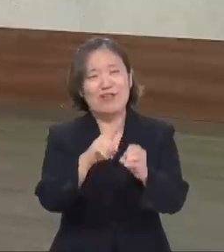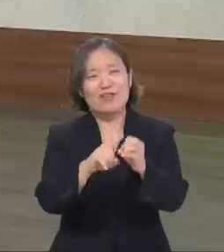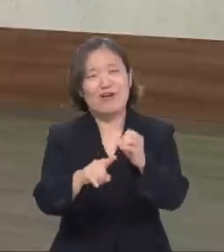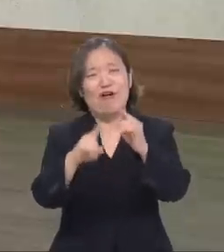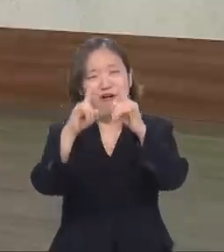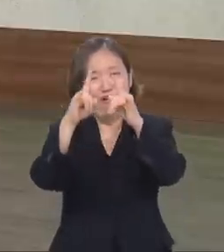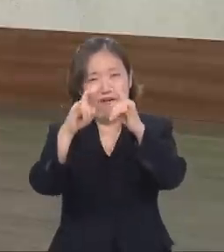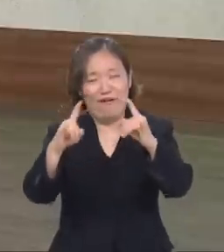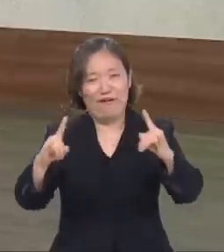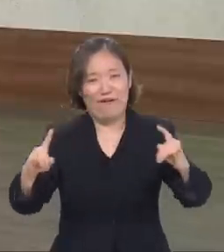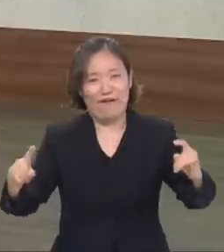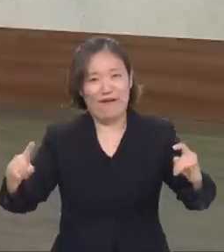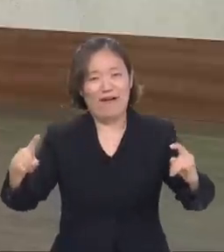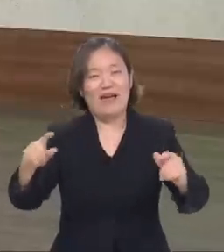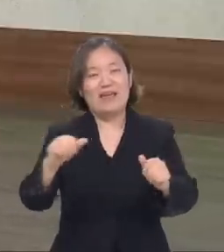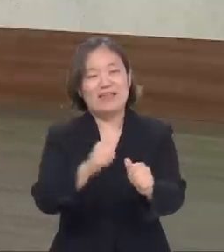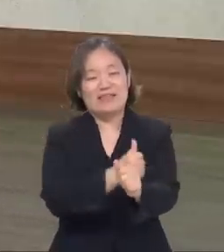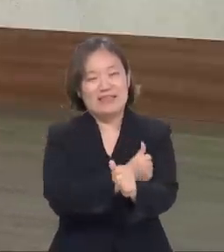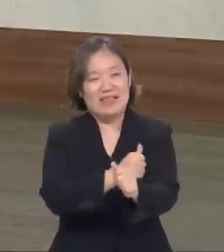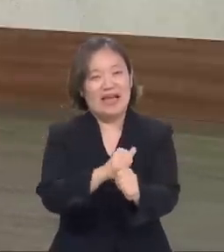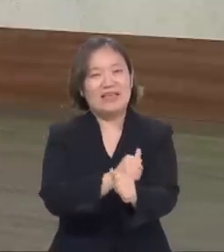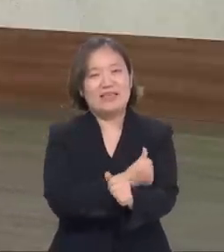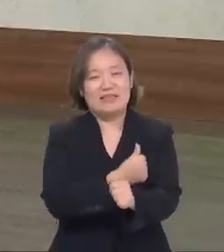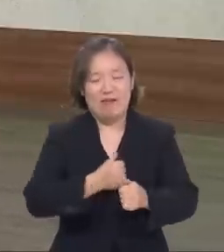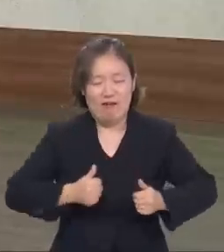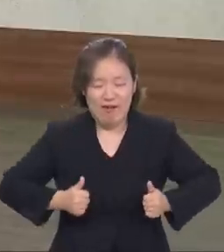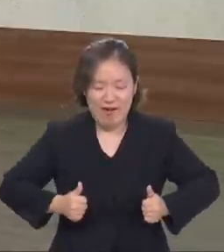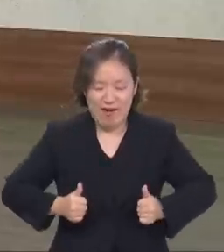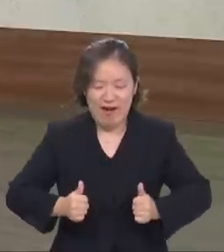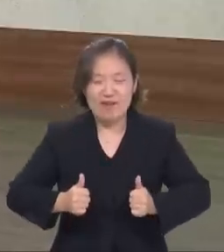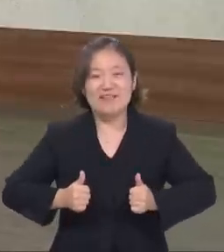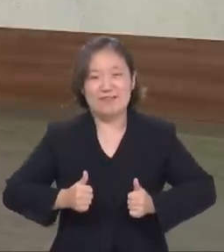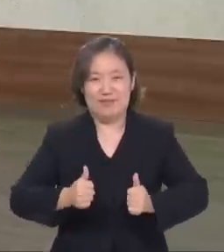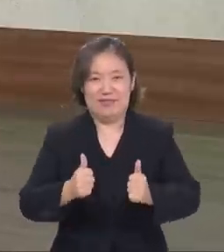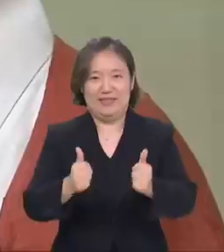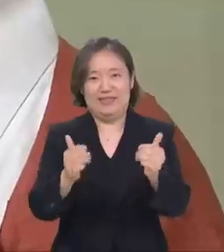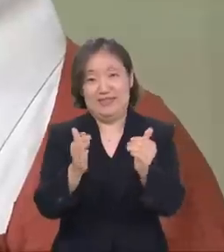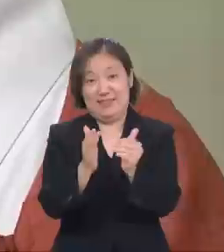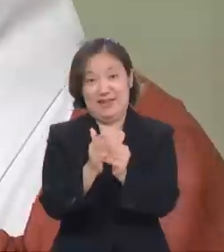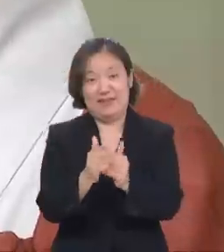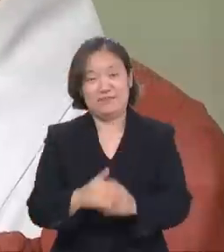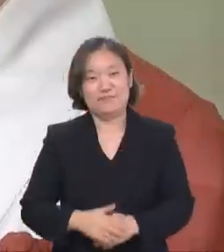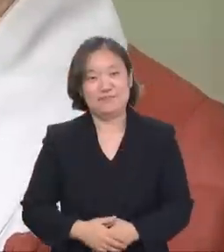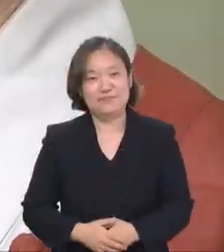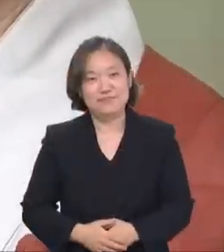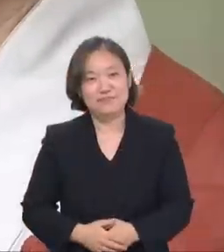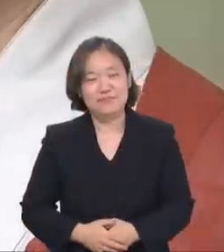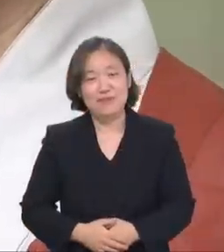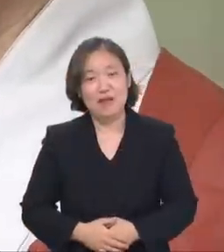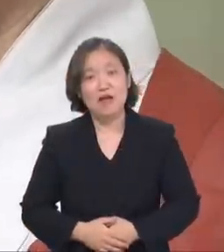그런 어린 시절을 가지고 있는 그런 불자분이십니다이